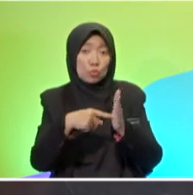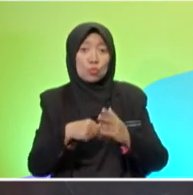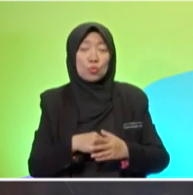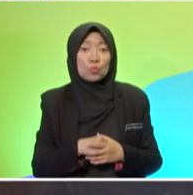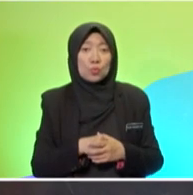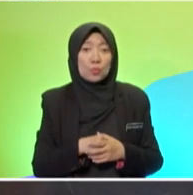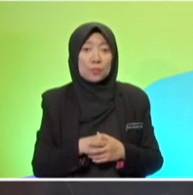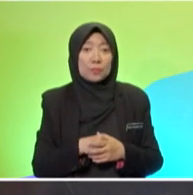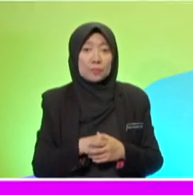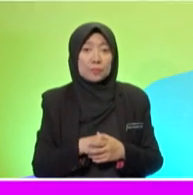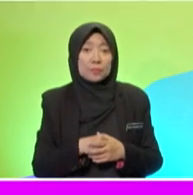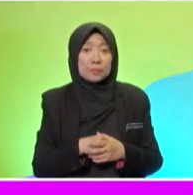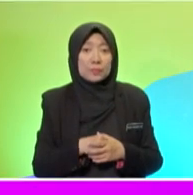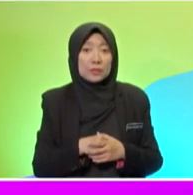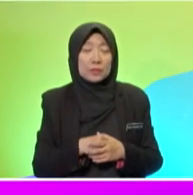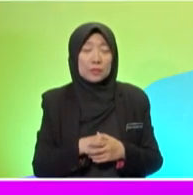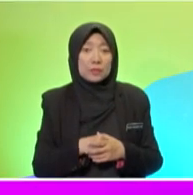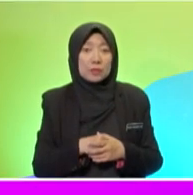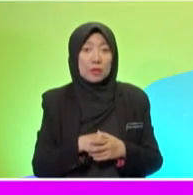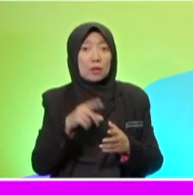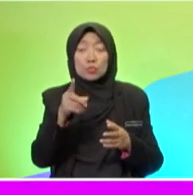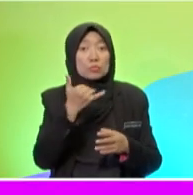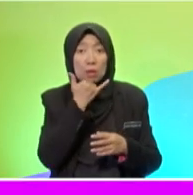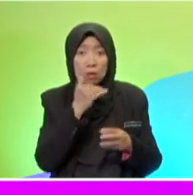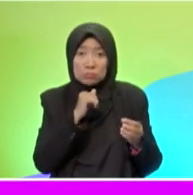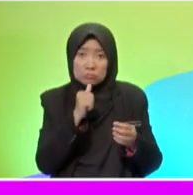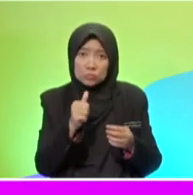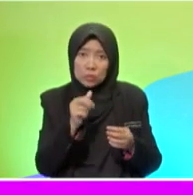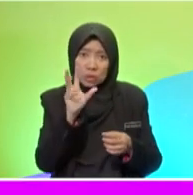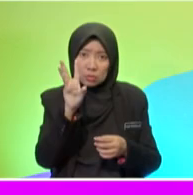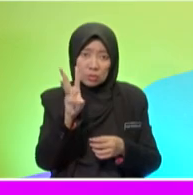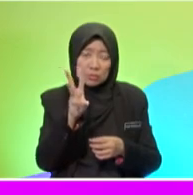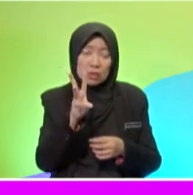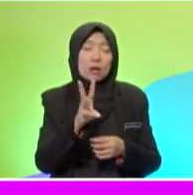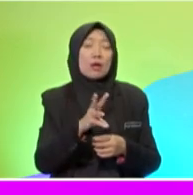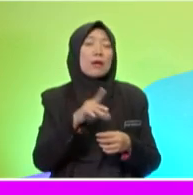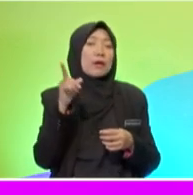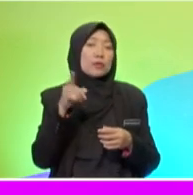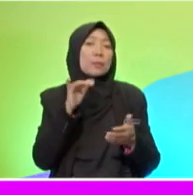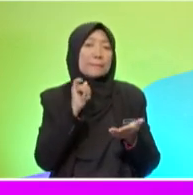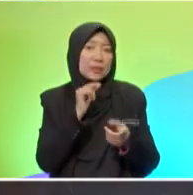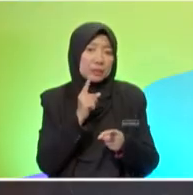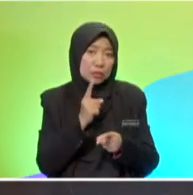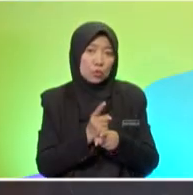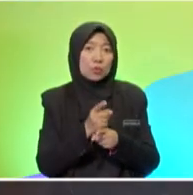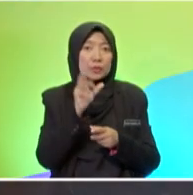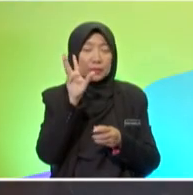ni ya. Jangan salah. Ini bukan nombor enam. Ini baru nombor enam. Hati-hati.